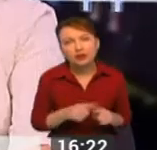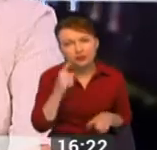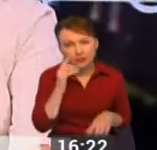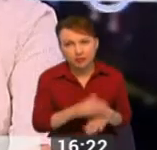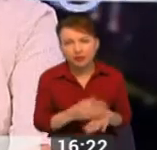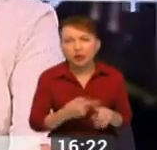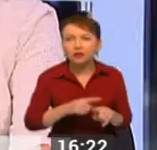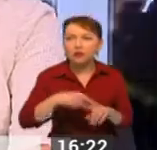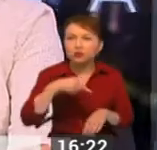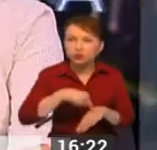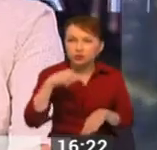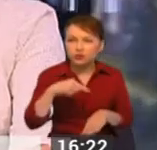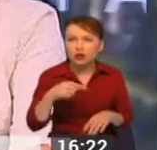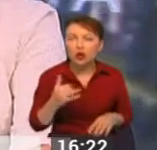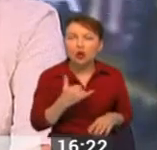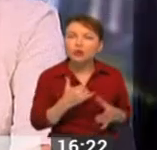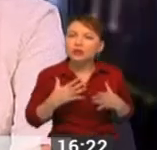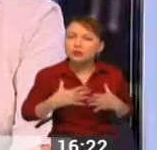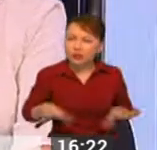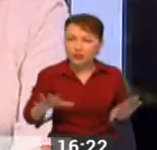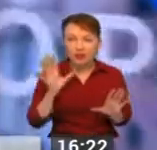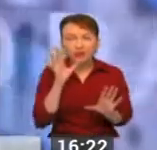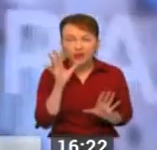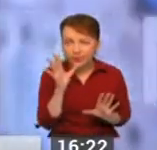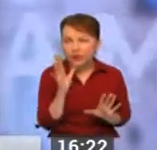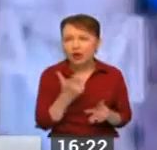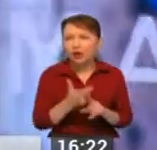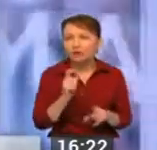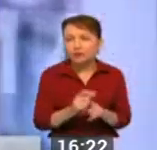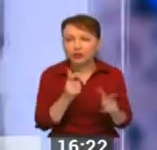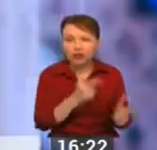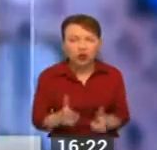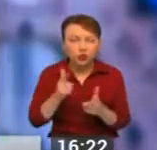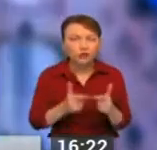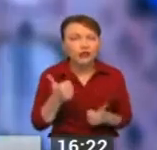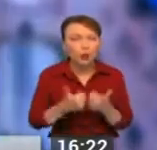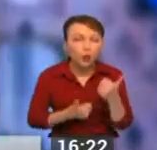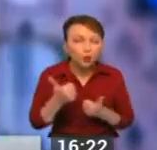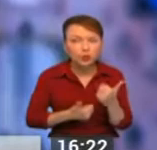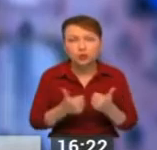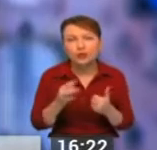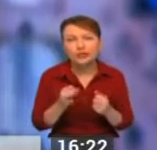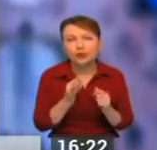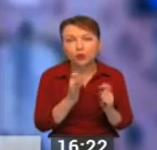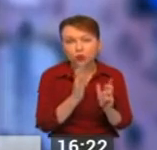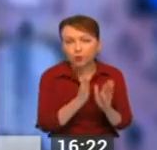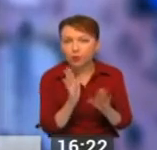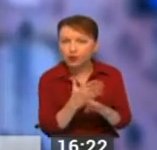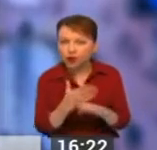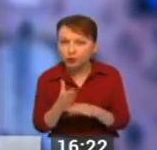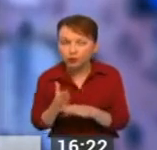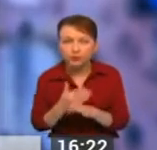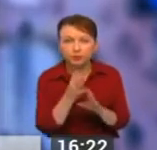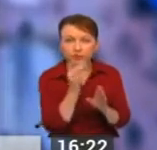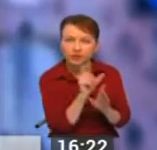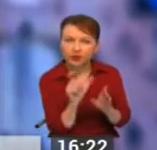это чувствуется. У нас, конечно, не было пока еще времени, мы слишком тут готовились к конкурсу, и упорядочить это логически все